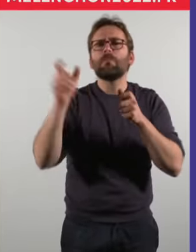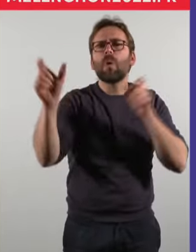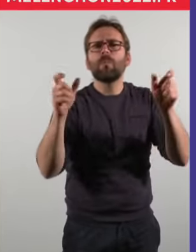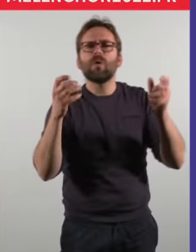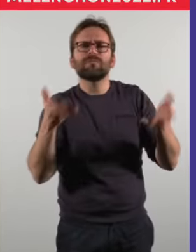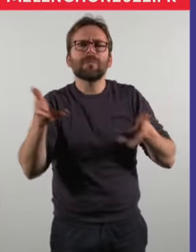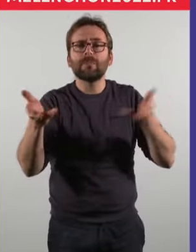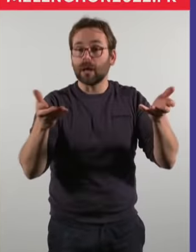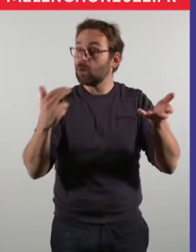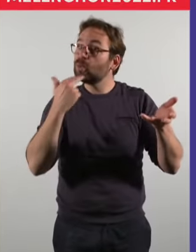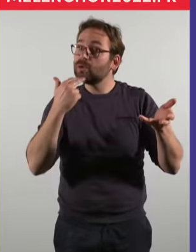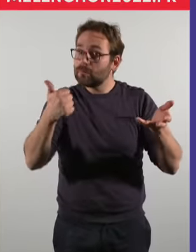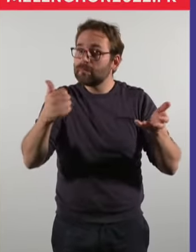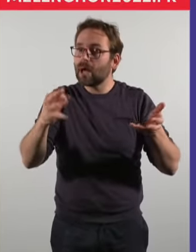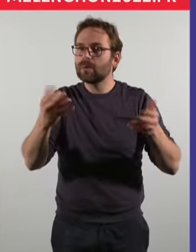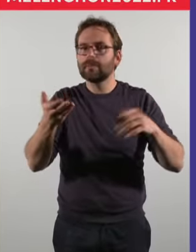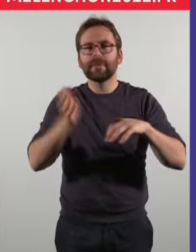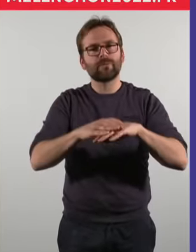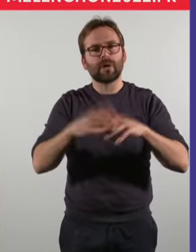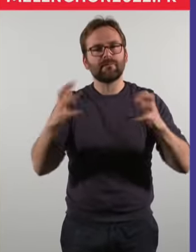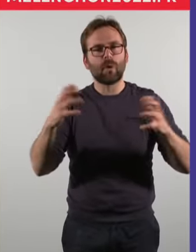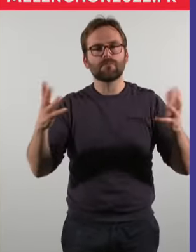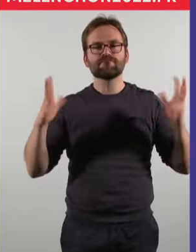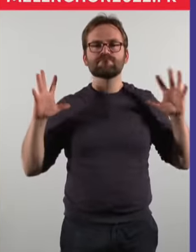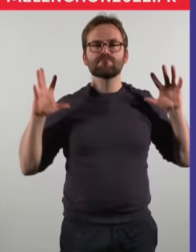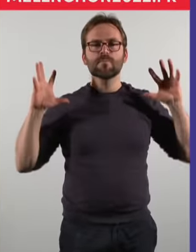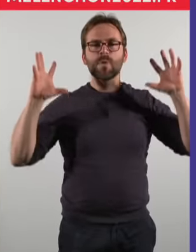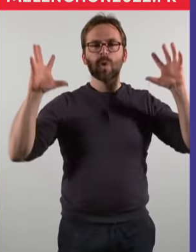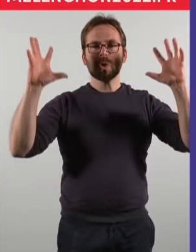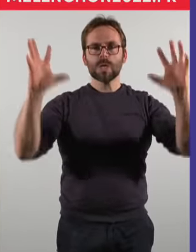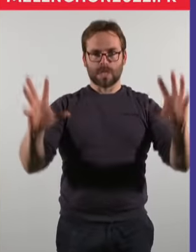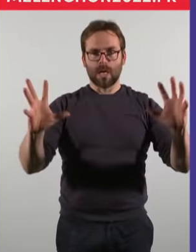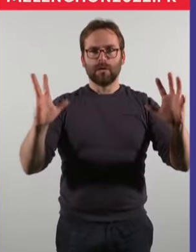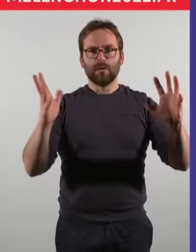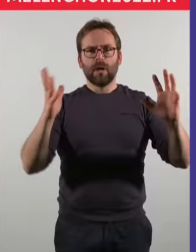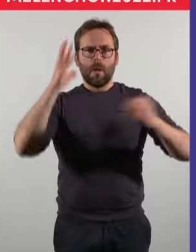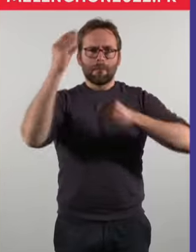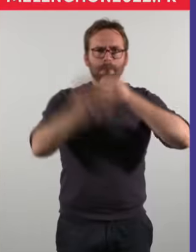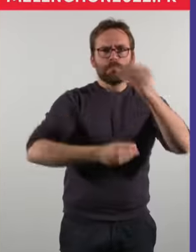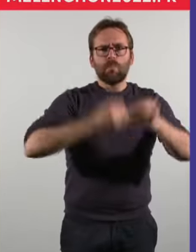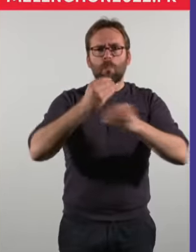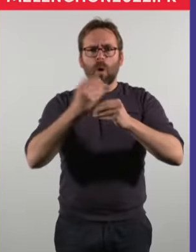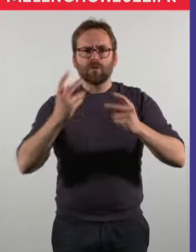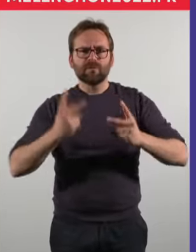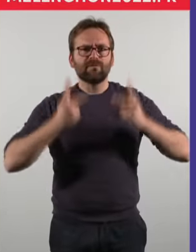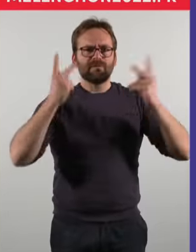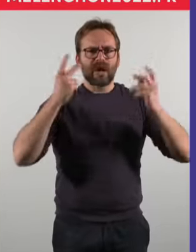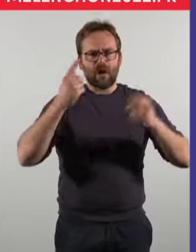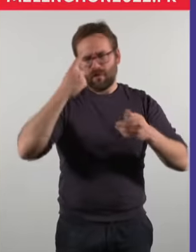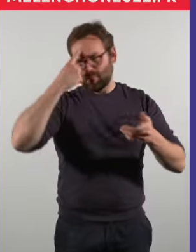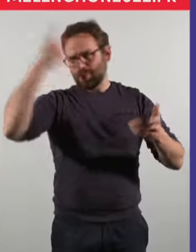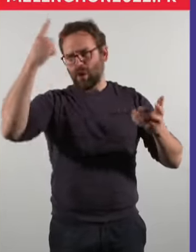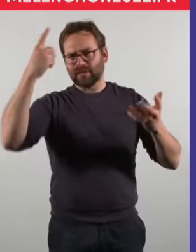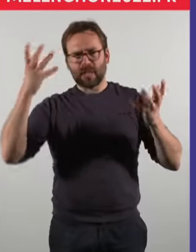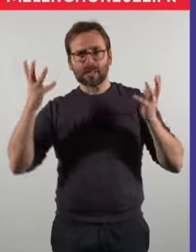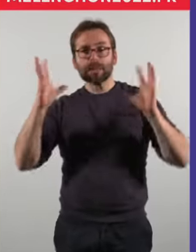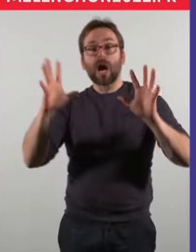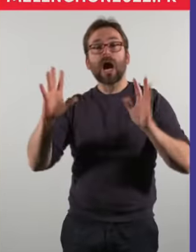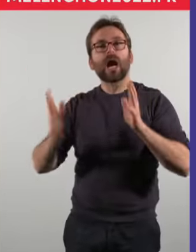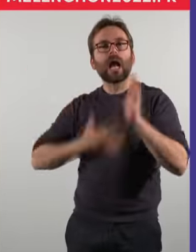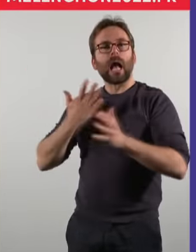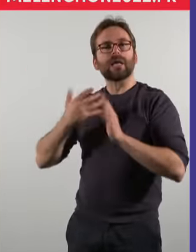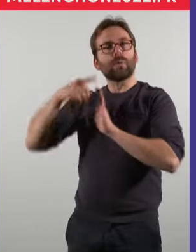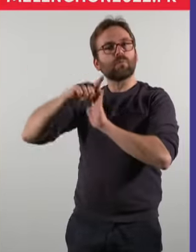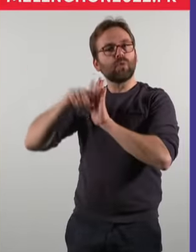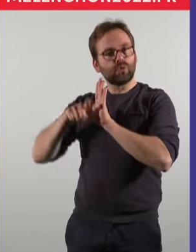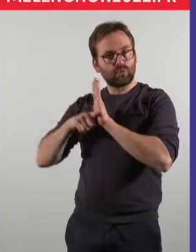juste soit-il et utile, mais la vision du monde que nous portons à travers les mesures que